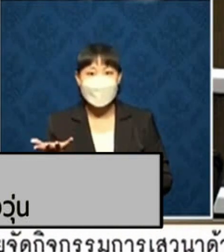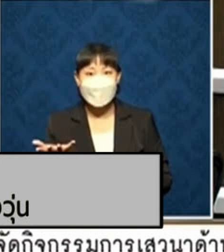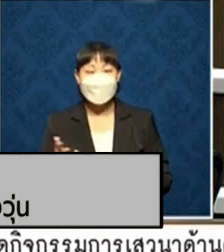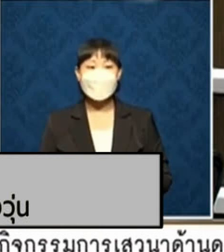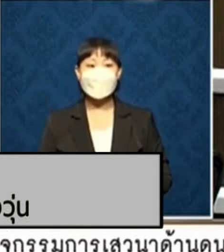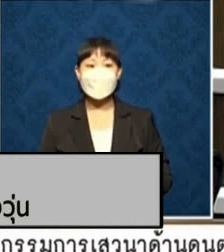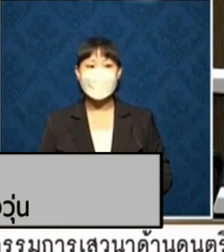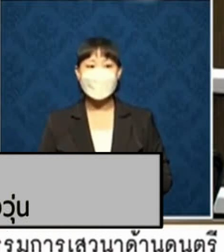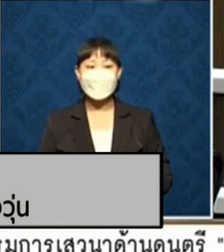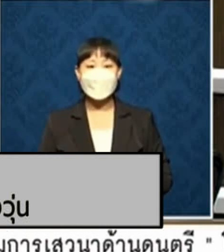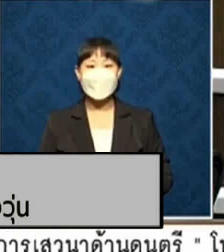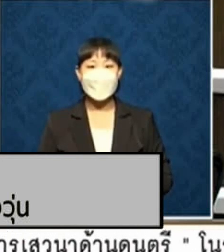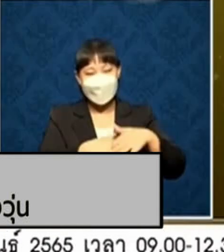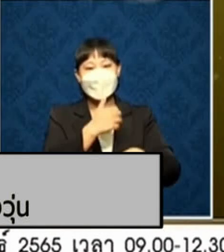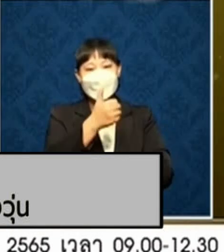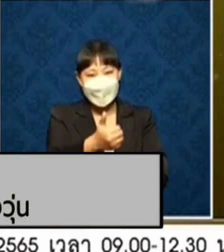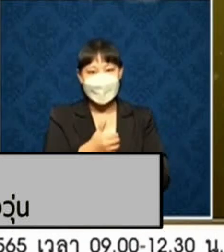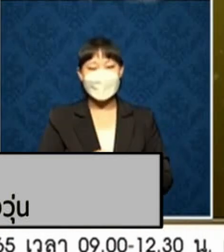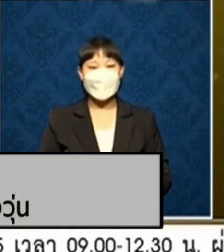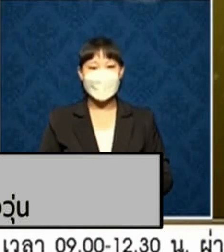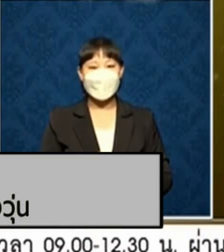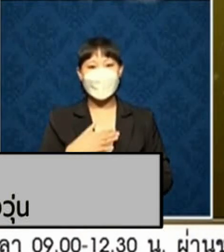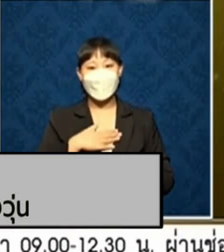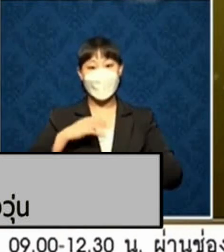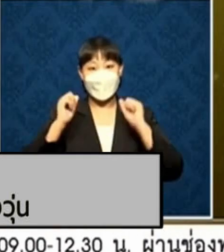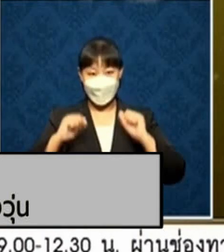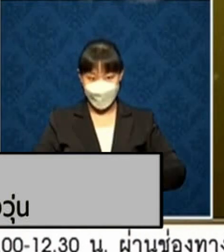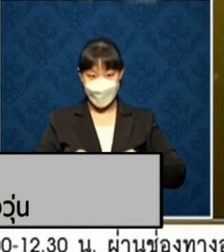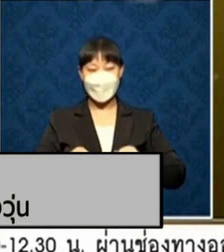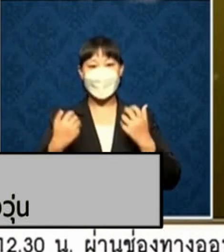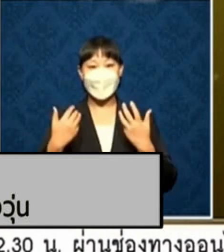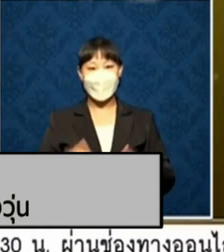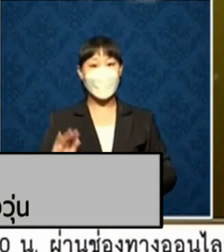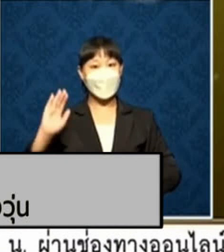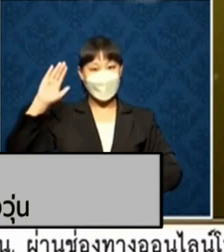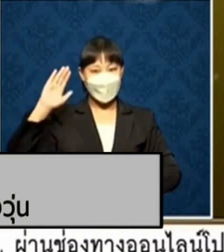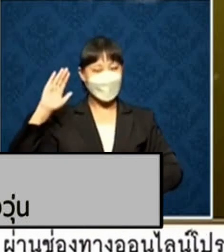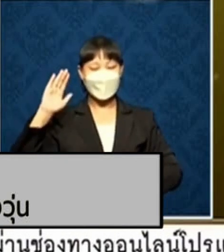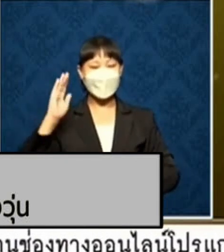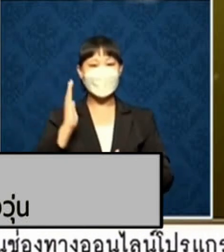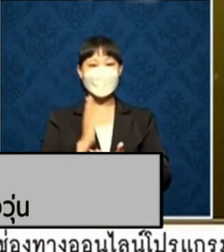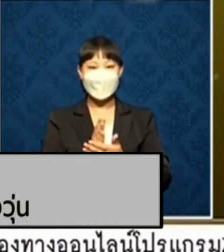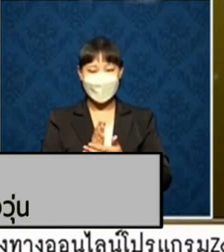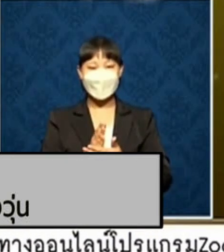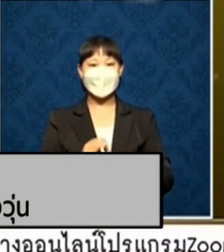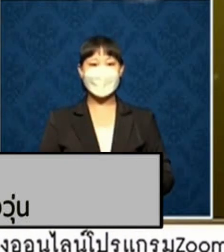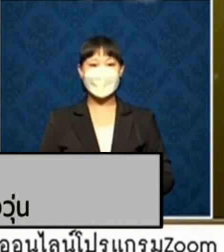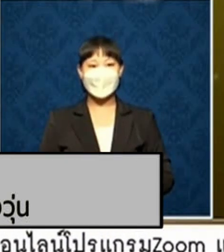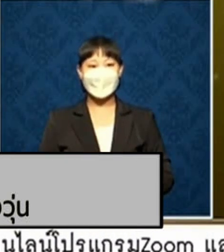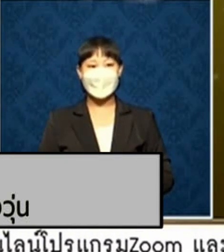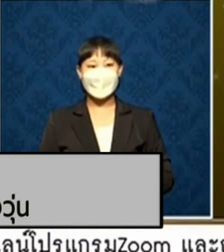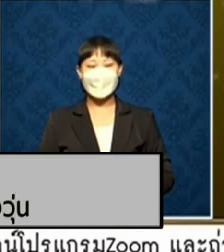ครับเดี๋ยวอย่าไปนั่นกันเองผมได้วิจัยประเด็นนี้แล้วนะครับกรุณาอย่าได้ประท้วงอีกเลยครับผมว่ามันเป็นเรื่อง